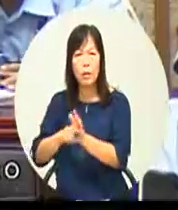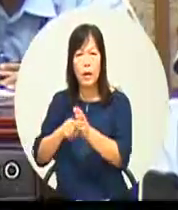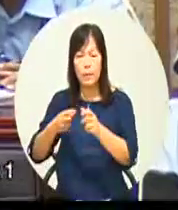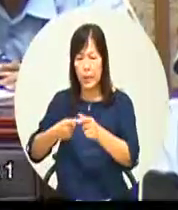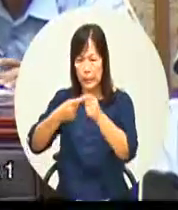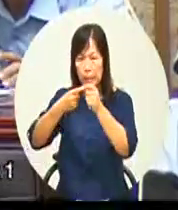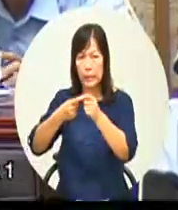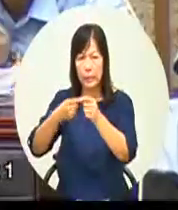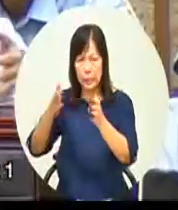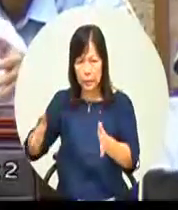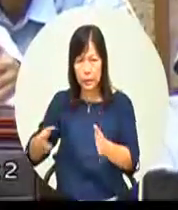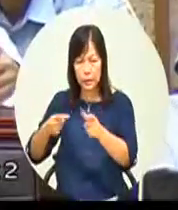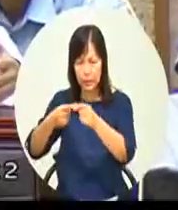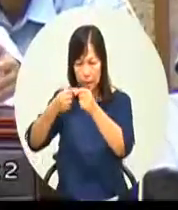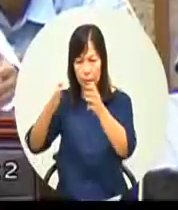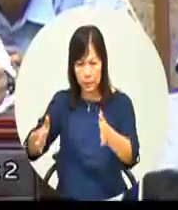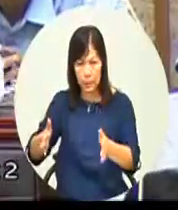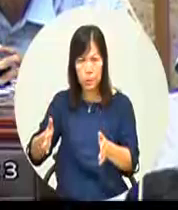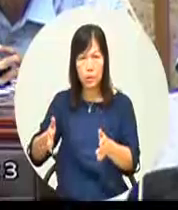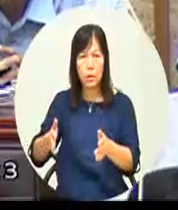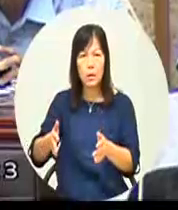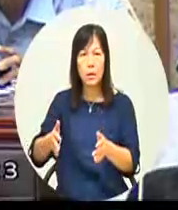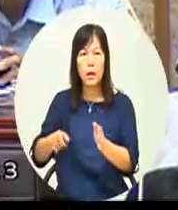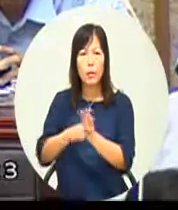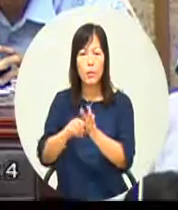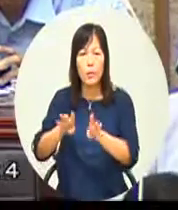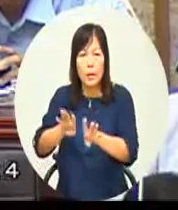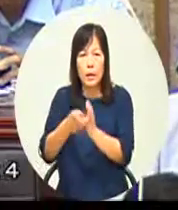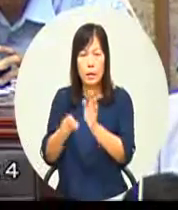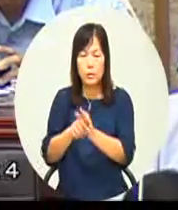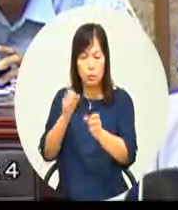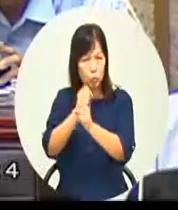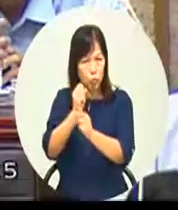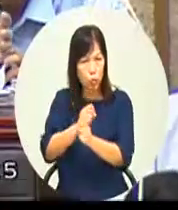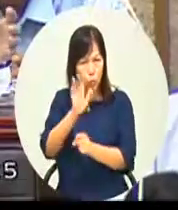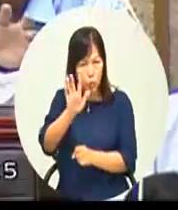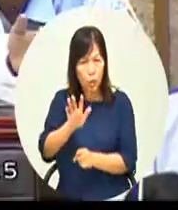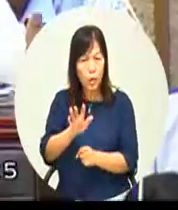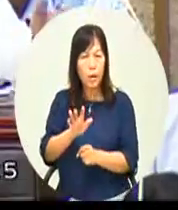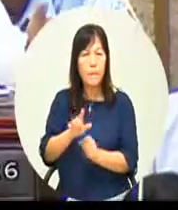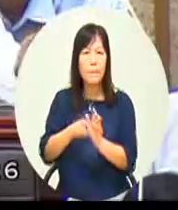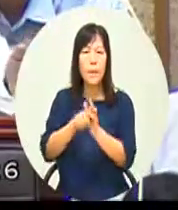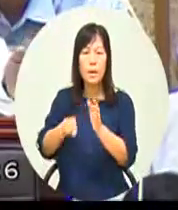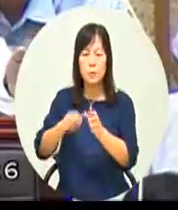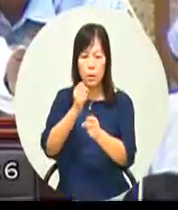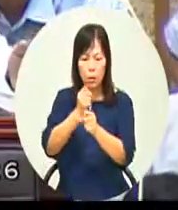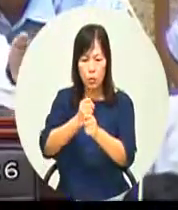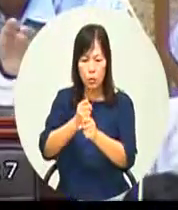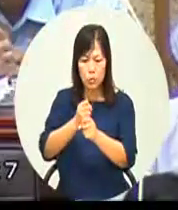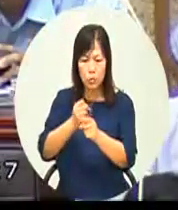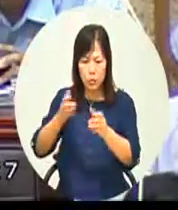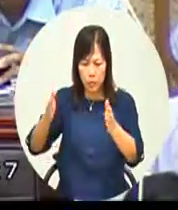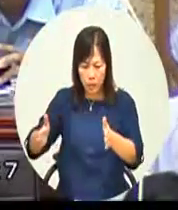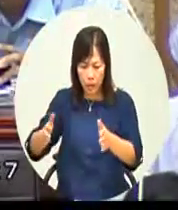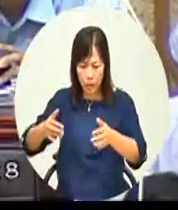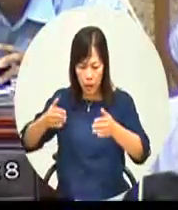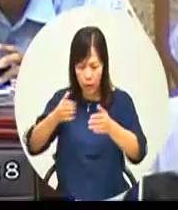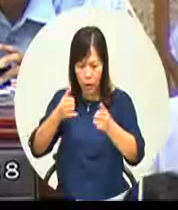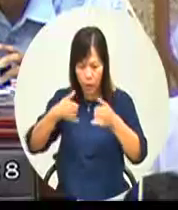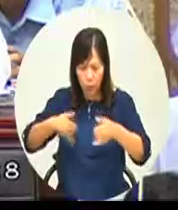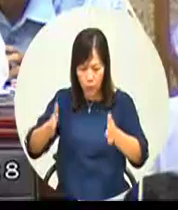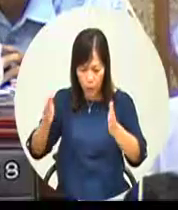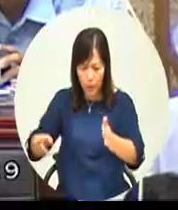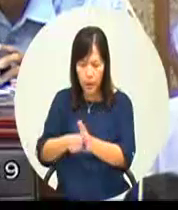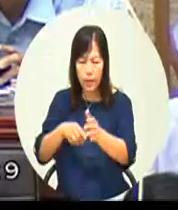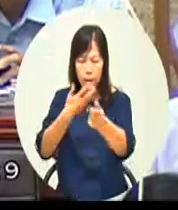的部分，第一阶段的部分我们就施工，然后我们就把这个施工的路段的部分我们给税监处，